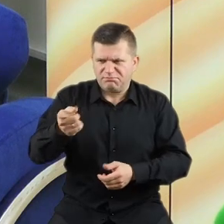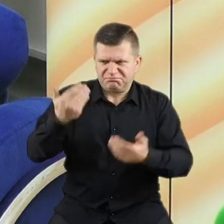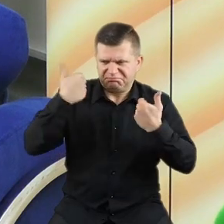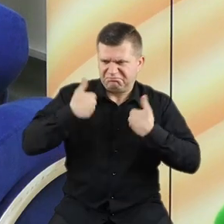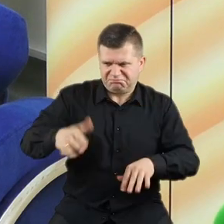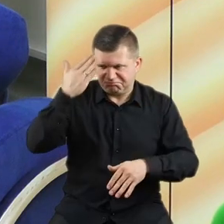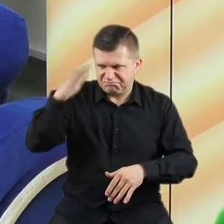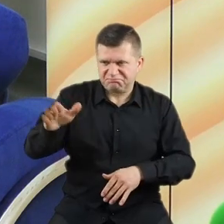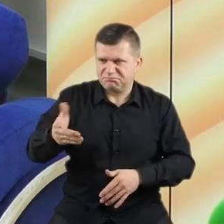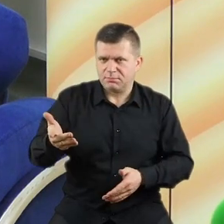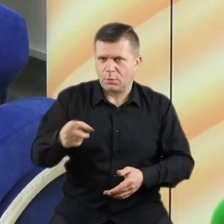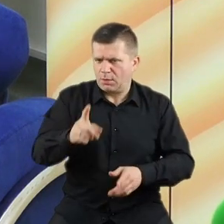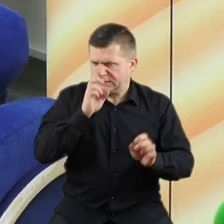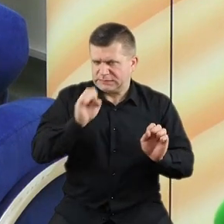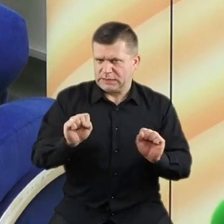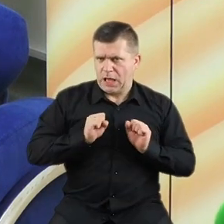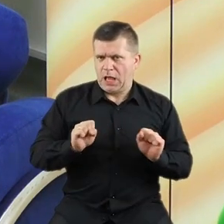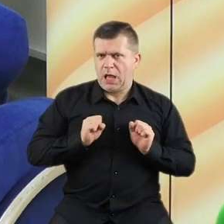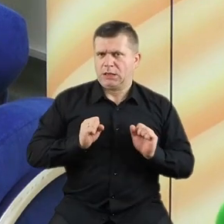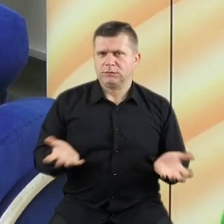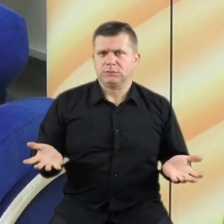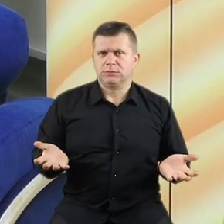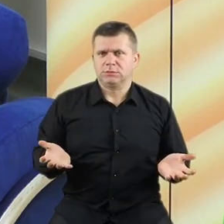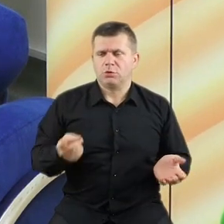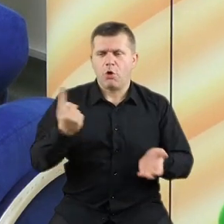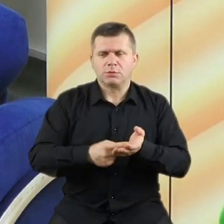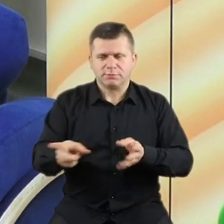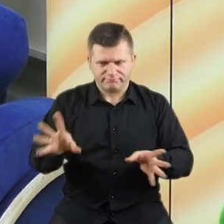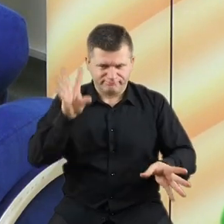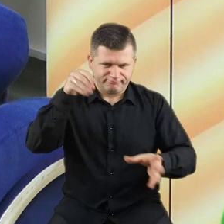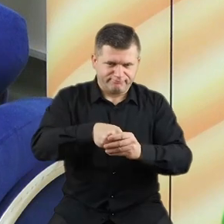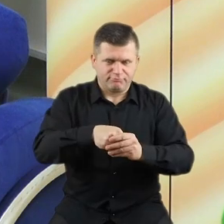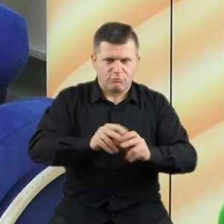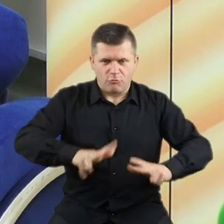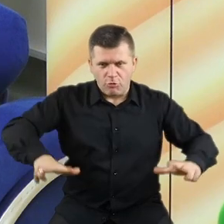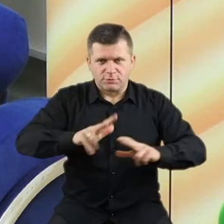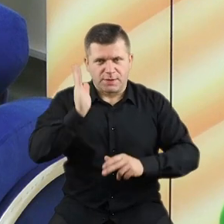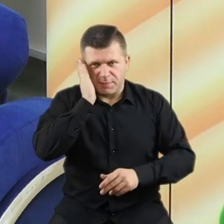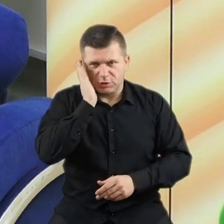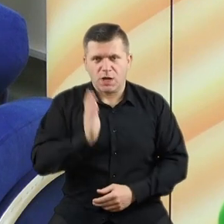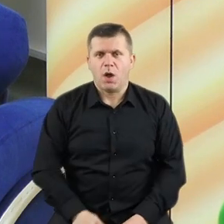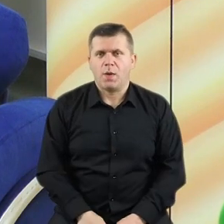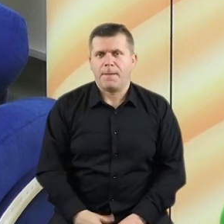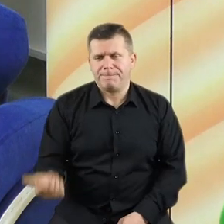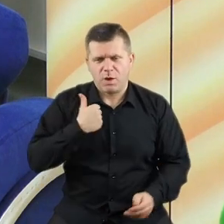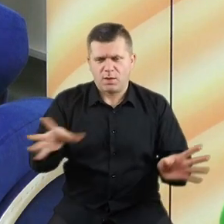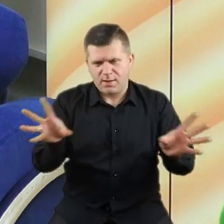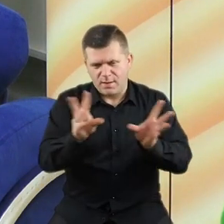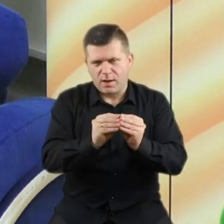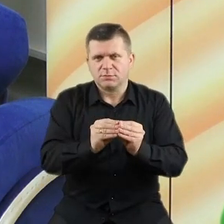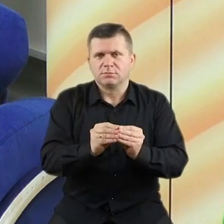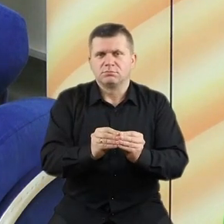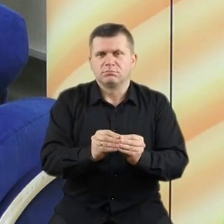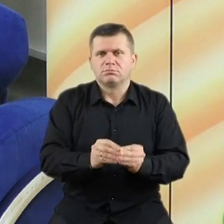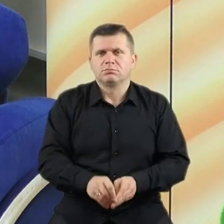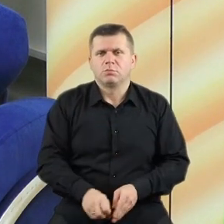powiedzieli, ty nie jesteś nasza. I to było straszne, bo ostatecznie ona zamieszkała z tą rodziną i była z nimi